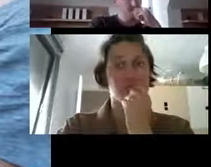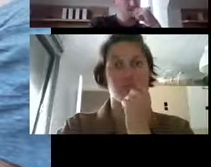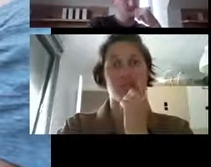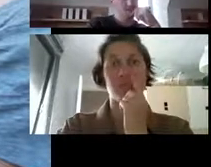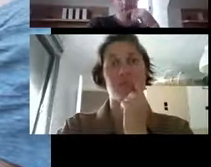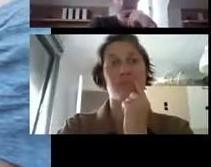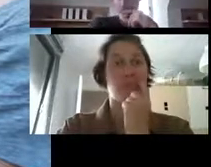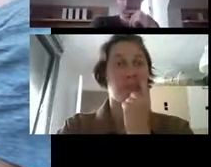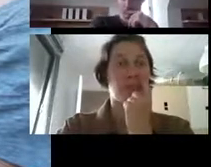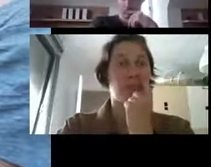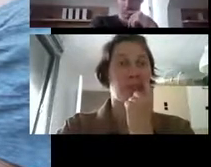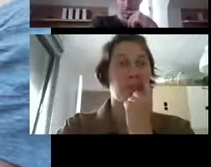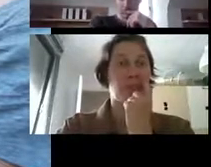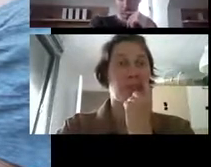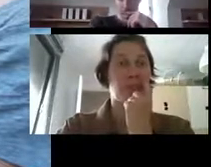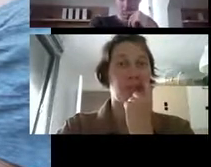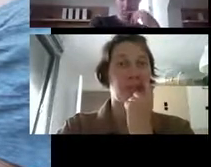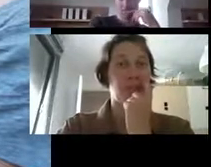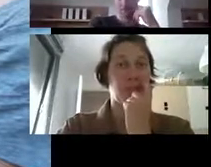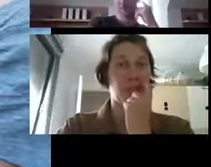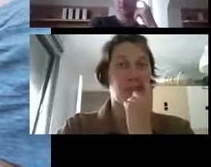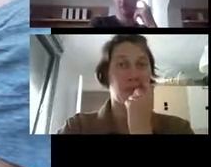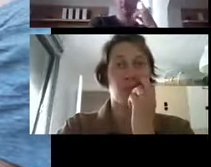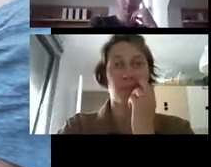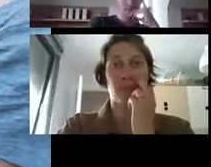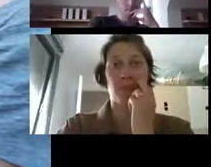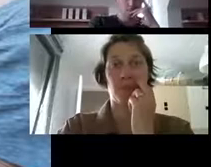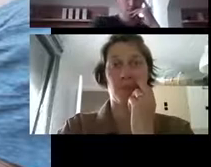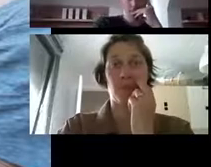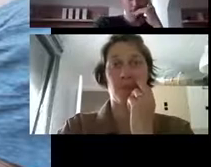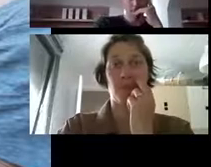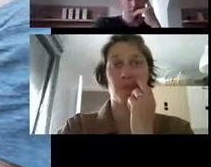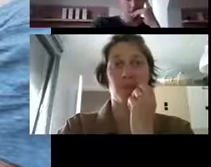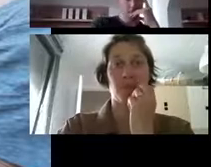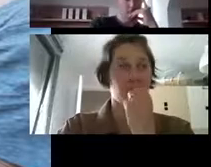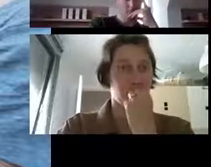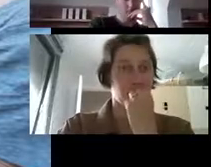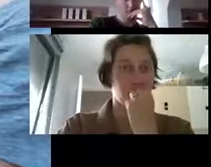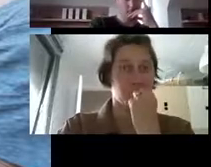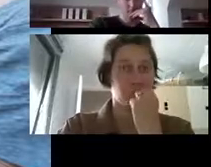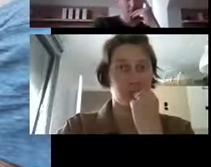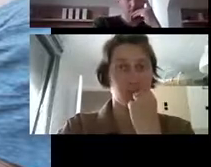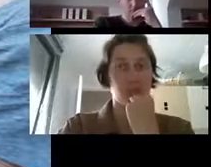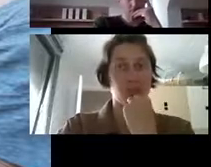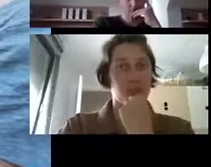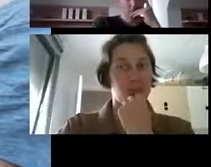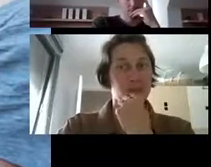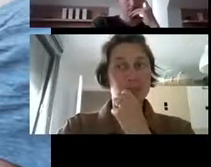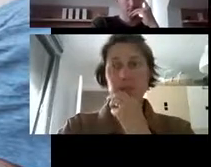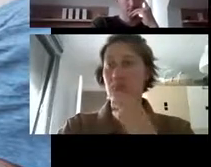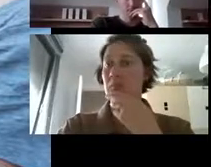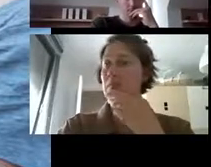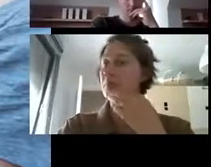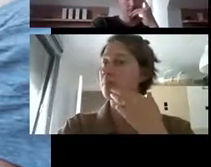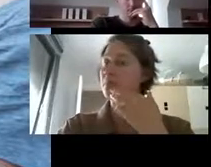animatoren. Zij moeten niet bij de bubbel geteld worden, maar behoren wel tot de bubbel. En bij de plus 12-jarigen gelden